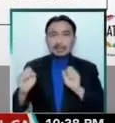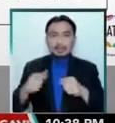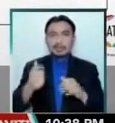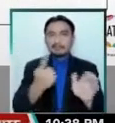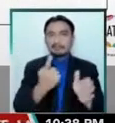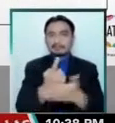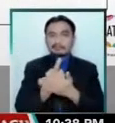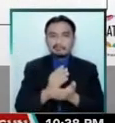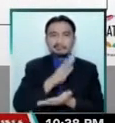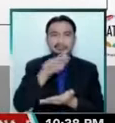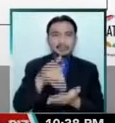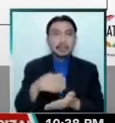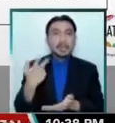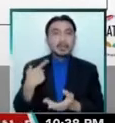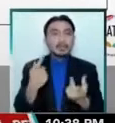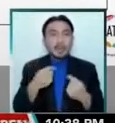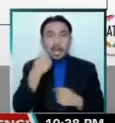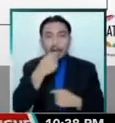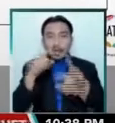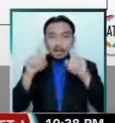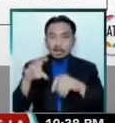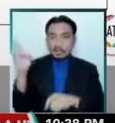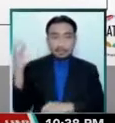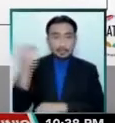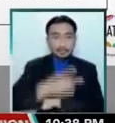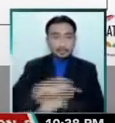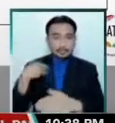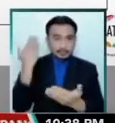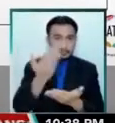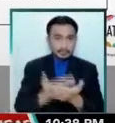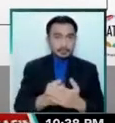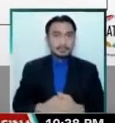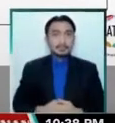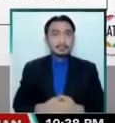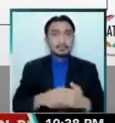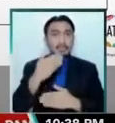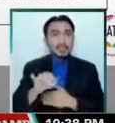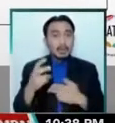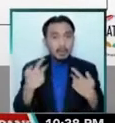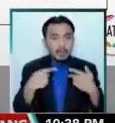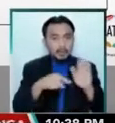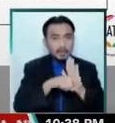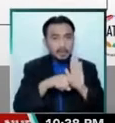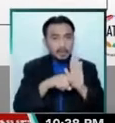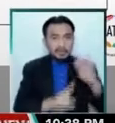quarantine. Magpa-RT-PCR. Ilagay natin si Bumbong Marcos doon sa top sa position sa Pilipinas.